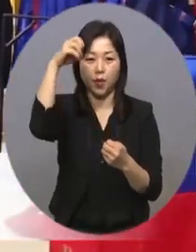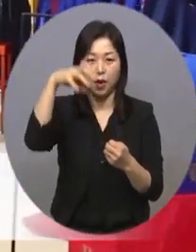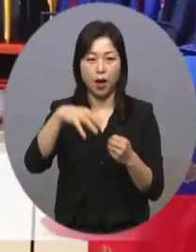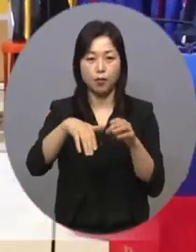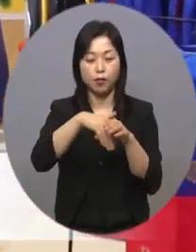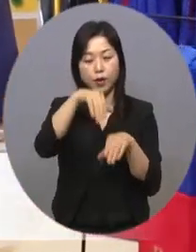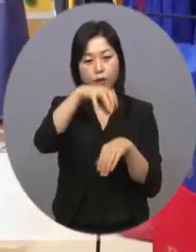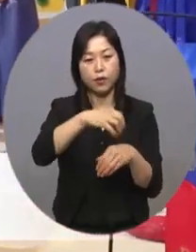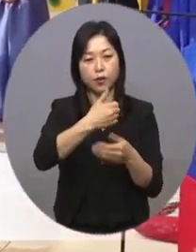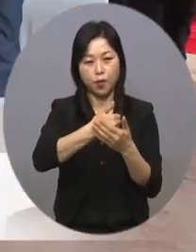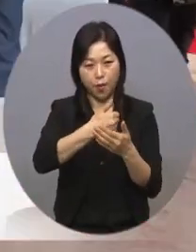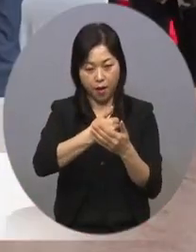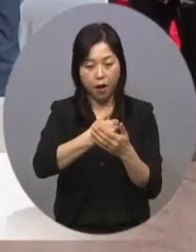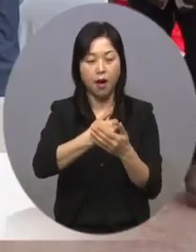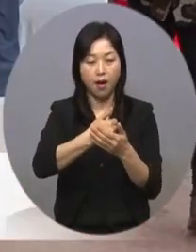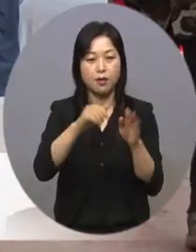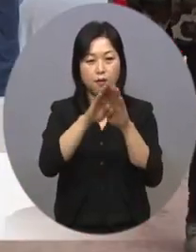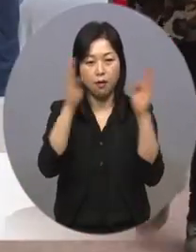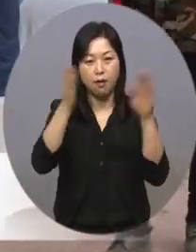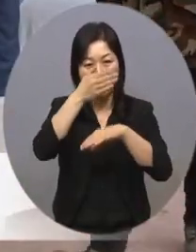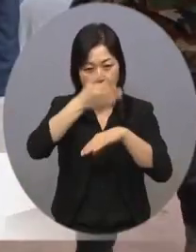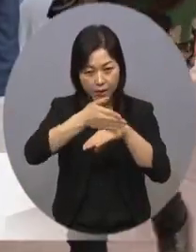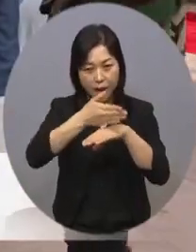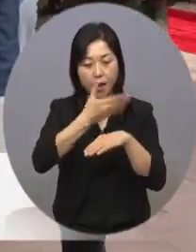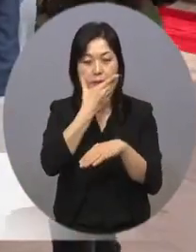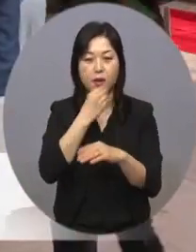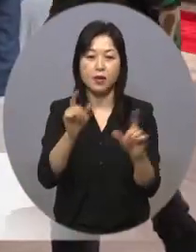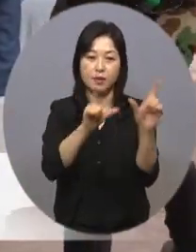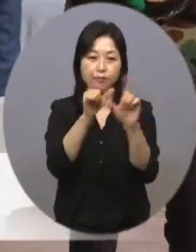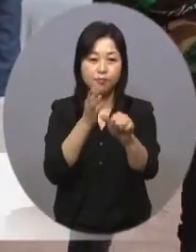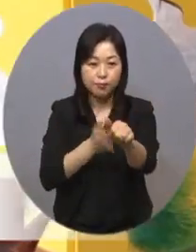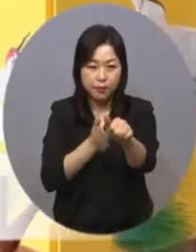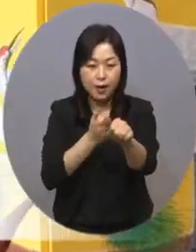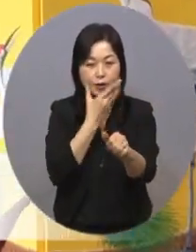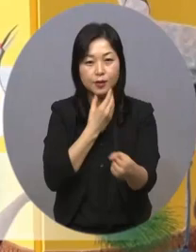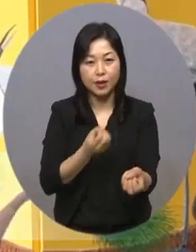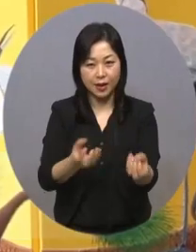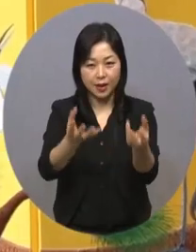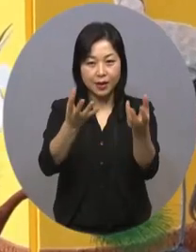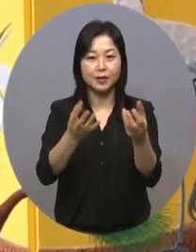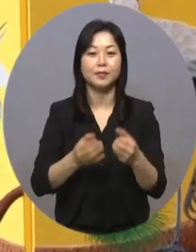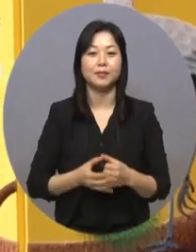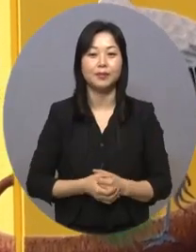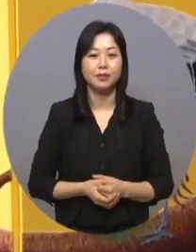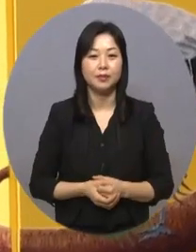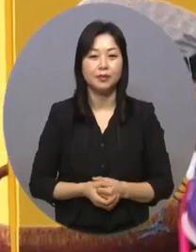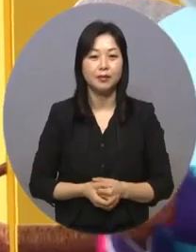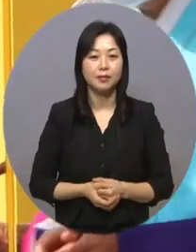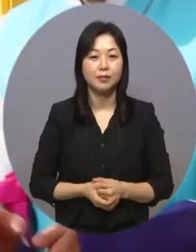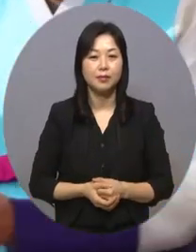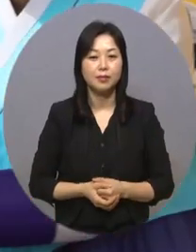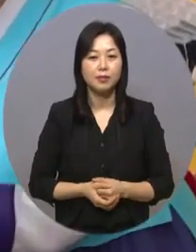도와주셔서 진심으로 감사드리면서 행복하게 사셨으면 좋겠습니다. 축하드립니다.